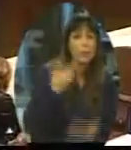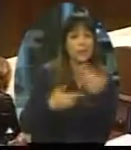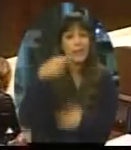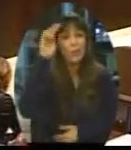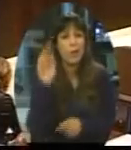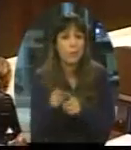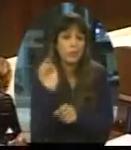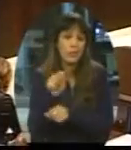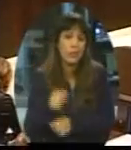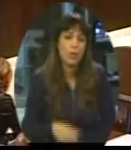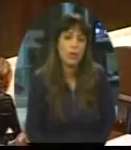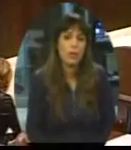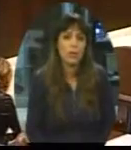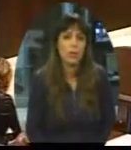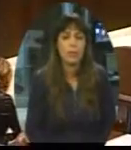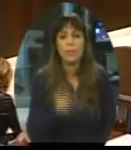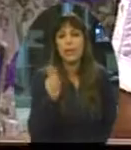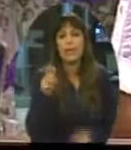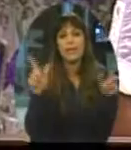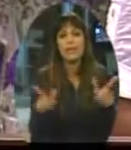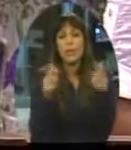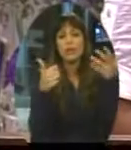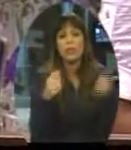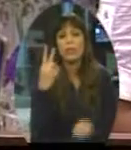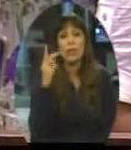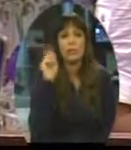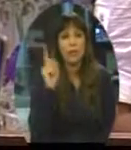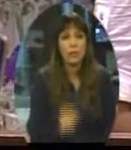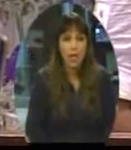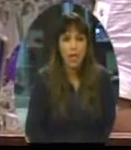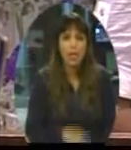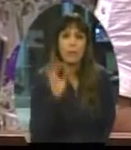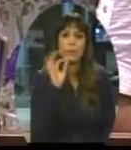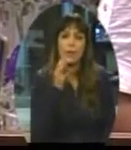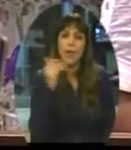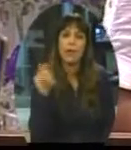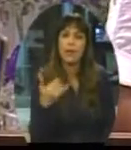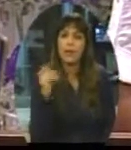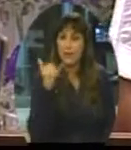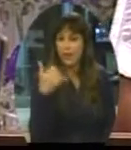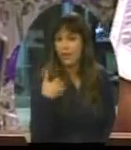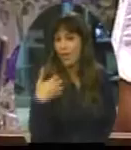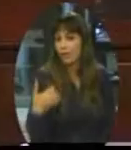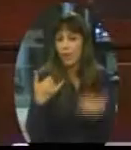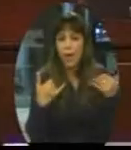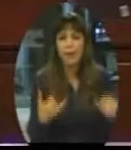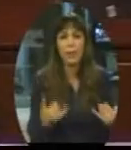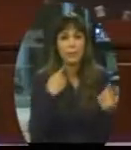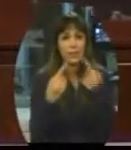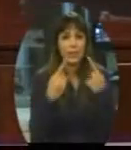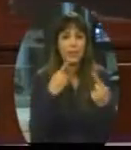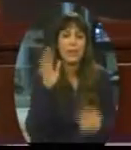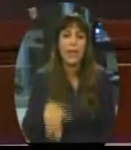זלזול. הכנסת חוגגת 62. בני הנוער בהחלט העשירו היום את הדיונים בה ואף החדירו אל